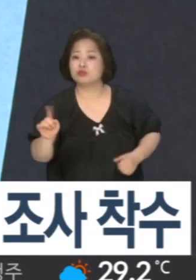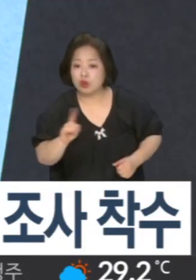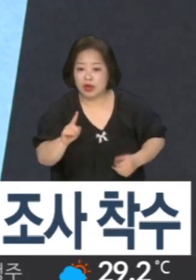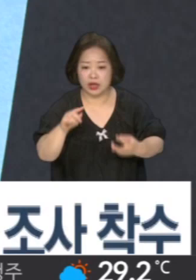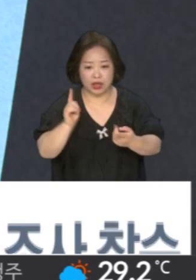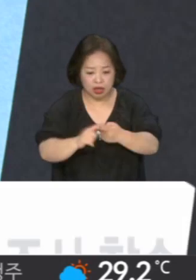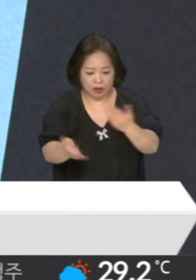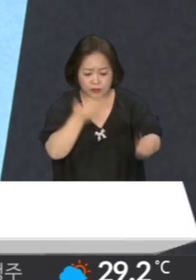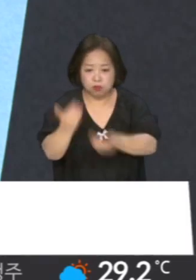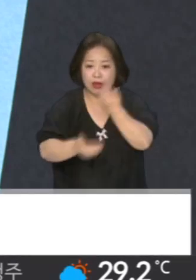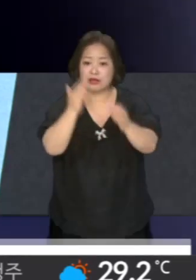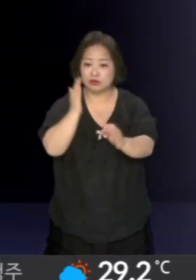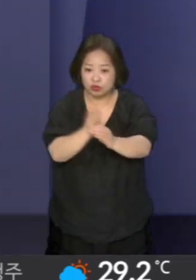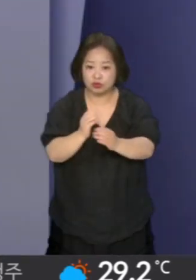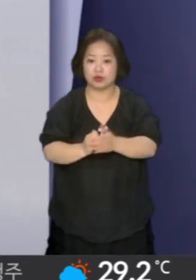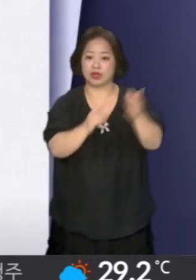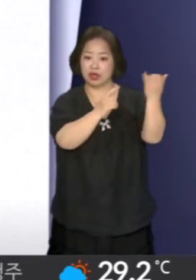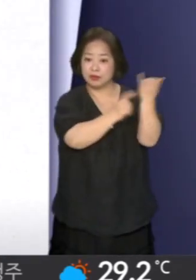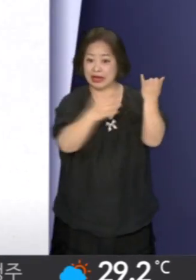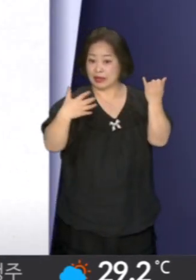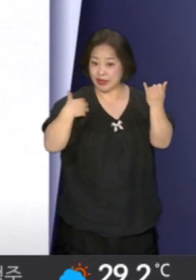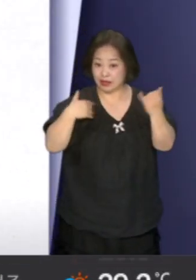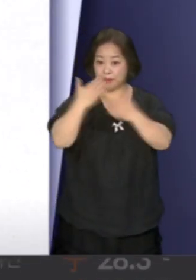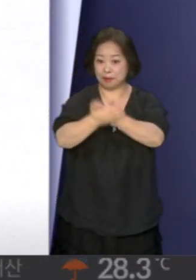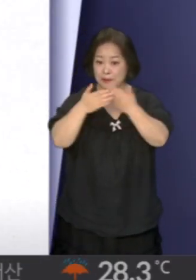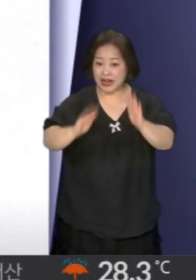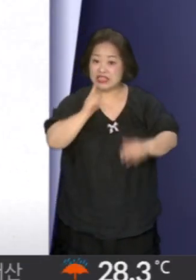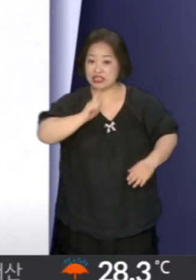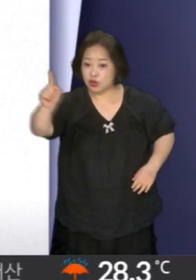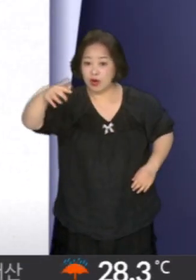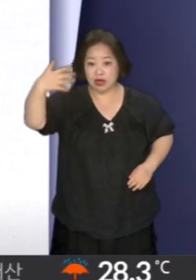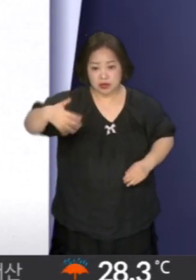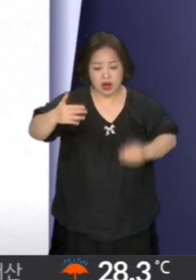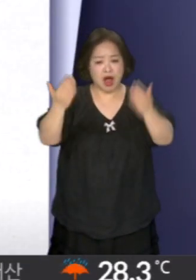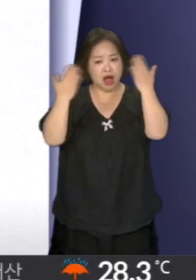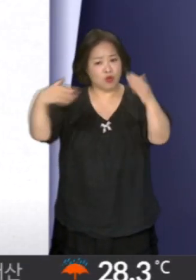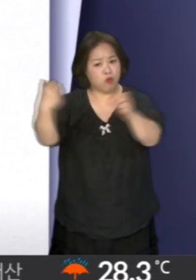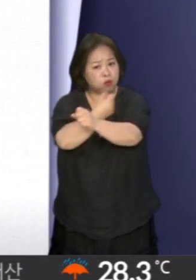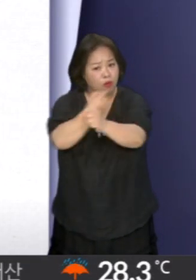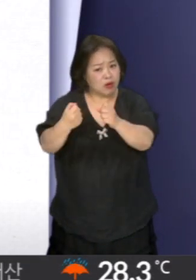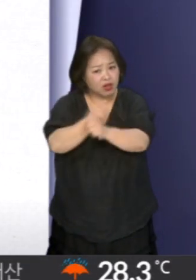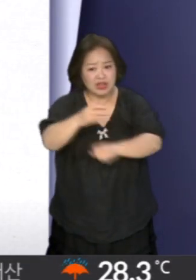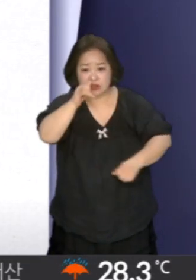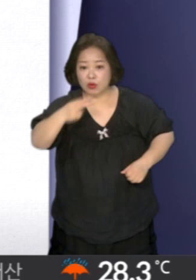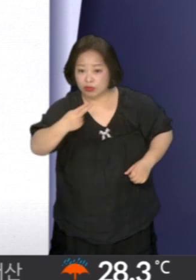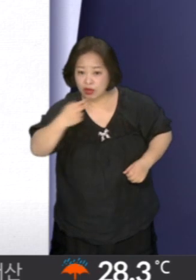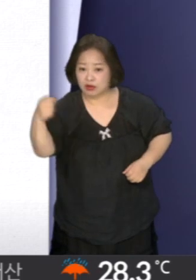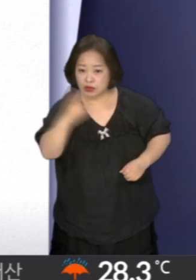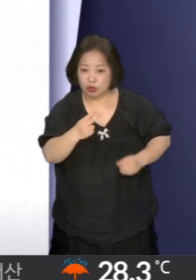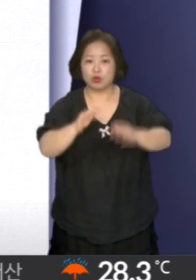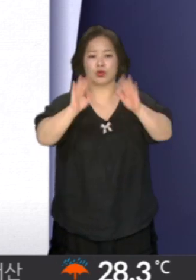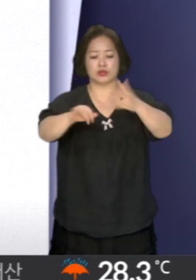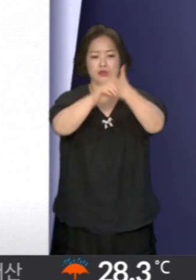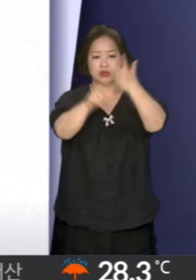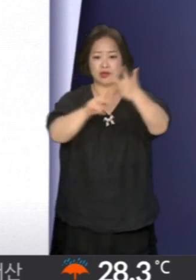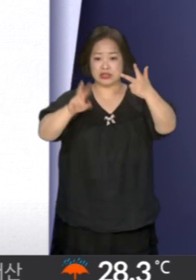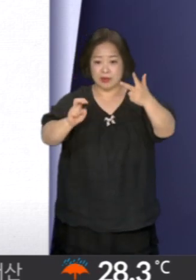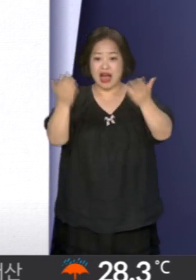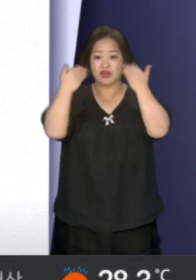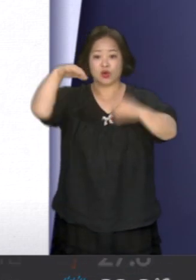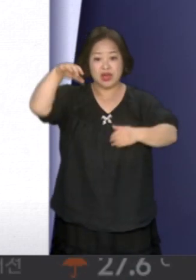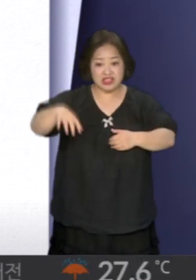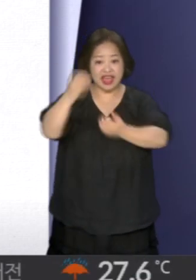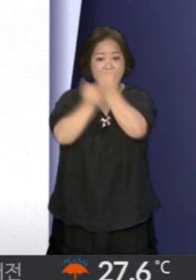착수했습니다. 고인이 담당했던 학급에 신고되지 않은 학교폭력 사건이 있었는지, 지난 20일 학교 측이 내놓은